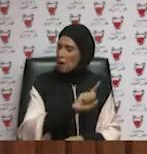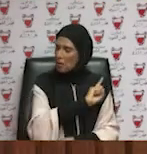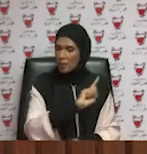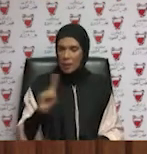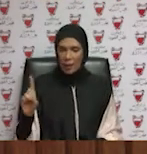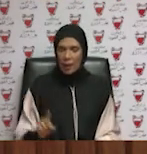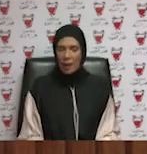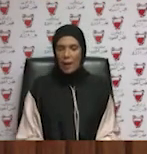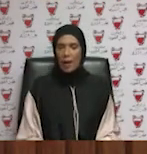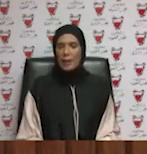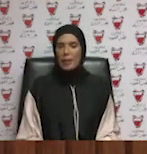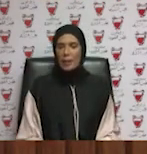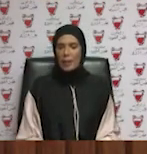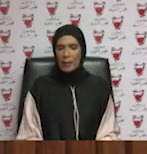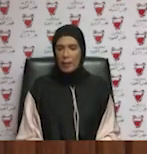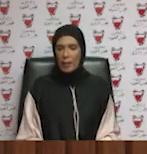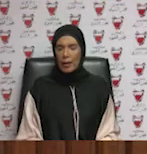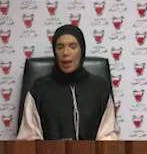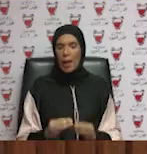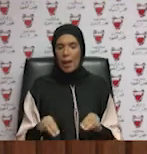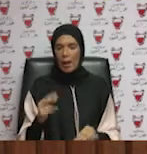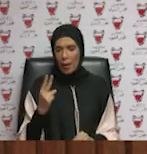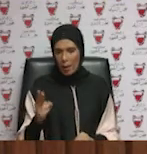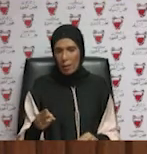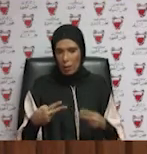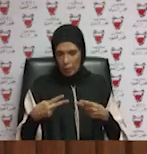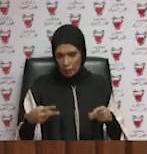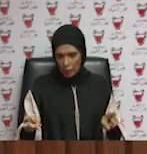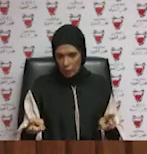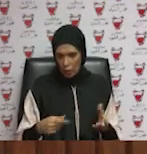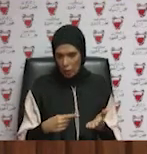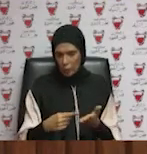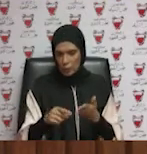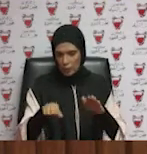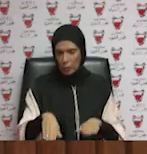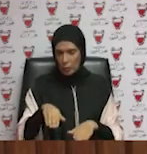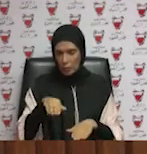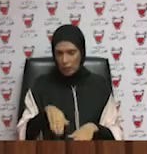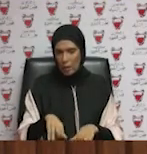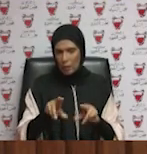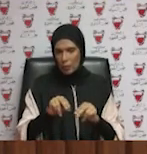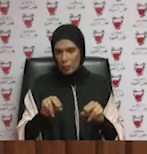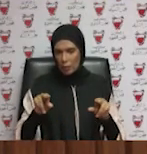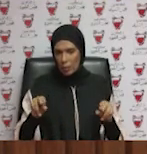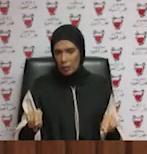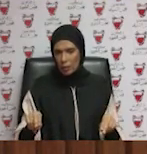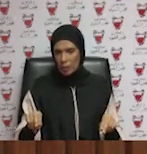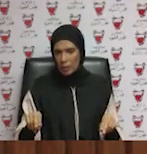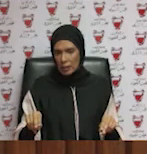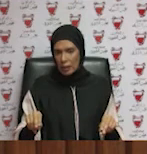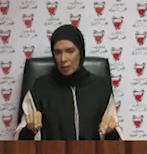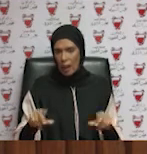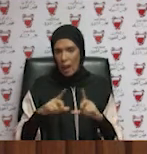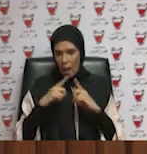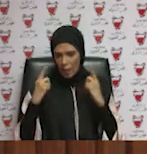ليس أمامنا إلا حلين، يا نوافق على توصية مجلس النواب، يا يتمسك بتوصية، يا نتمسك بالتوصية. نعم.